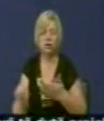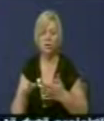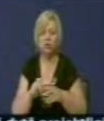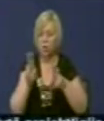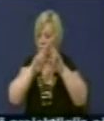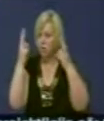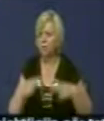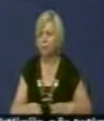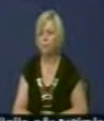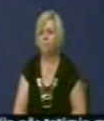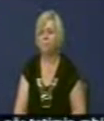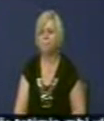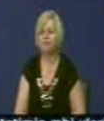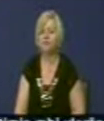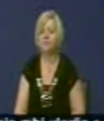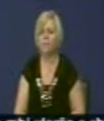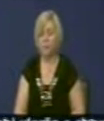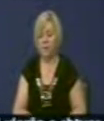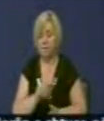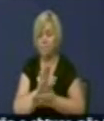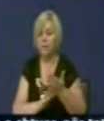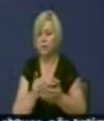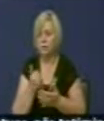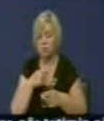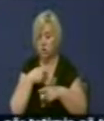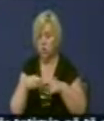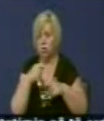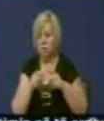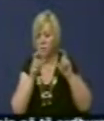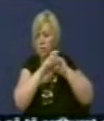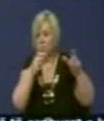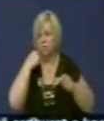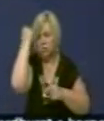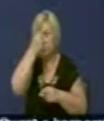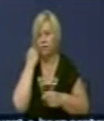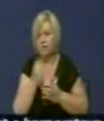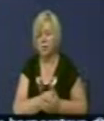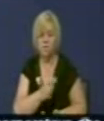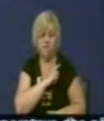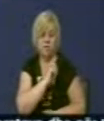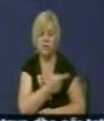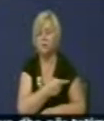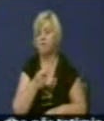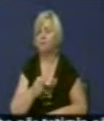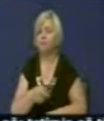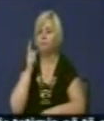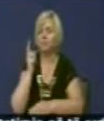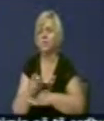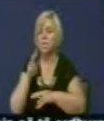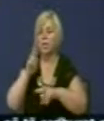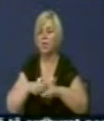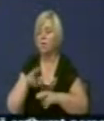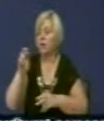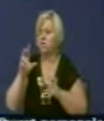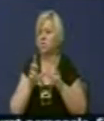fuqitë ekzekutive. Renditja e këtyre termave tregon fazat e proceseve. Fillimisht me të butë, e mandej edhe me të